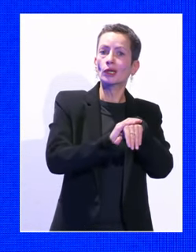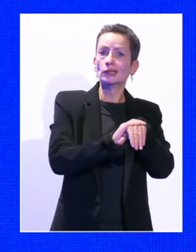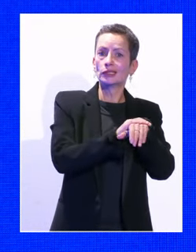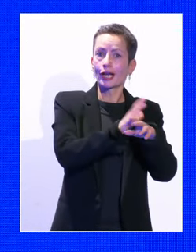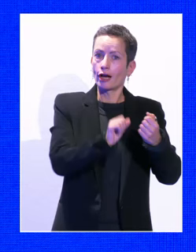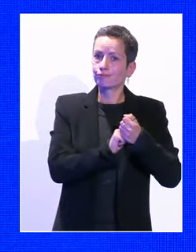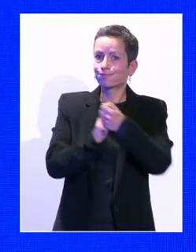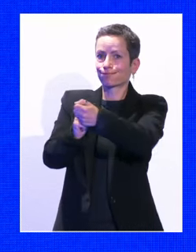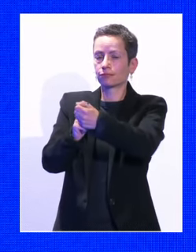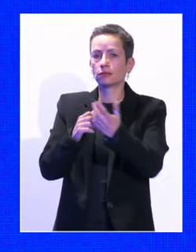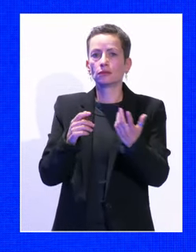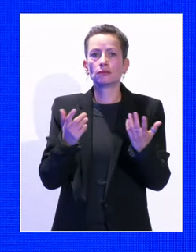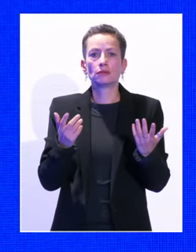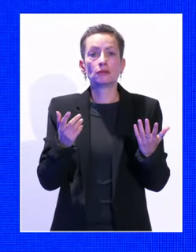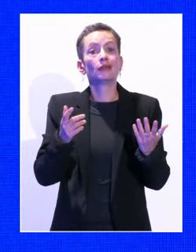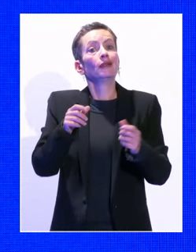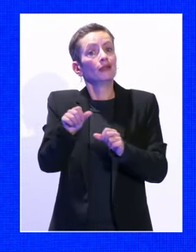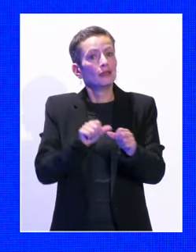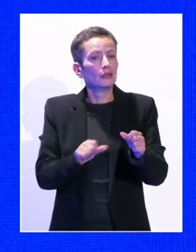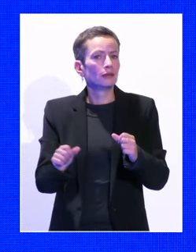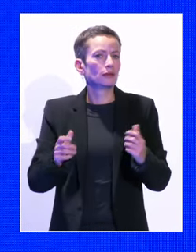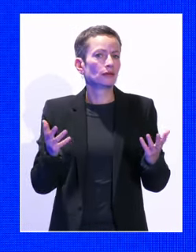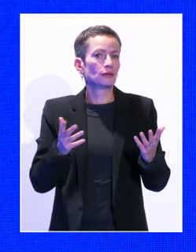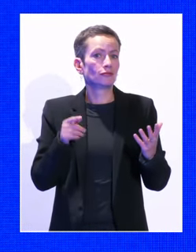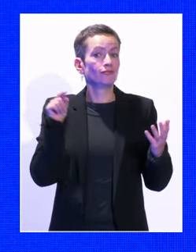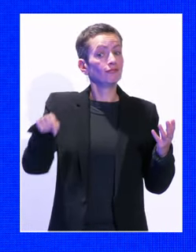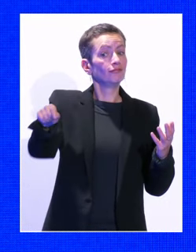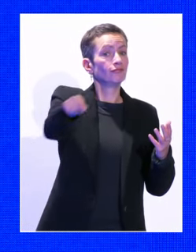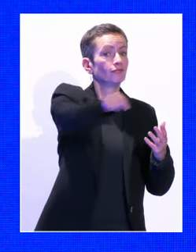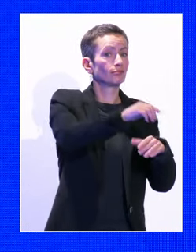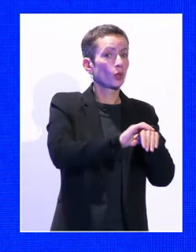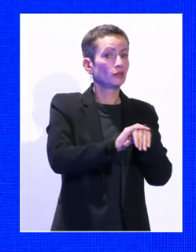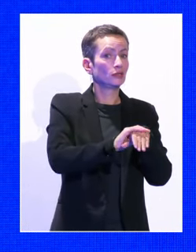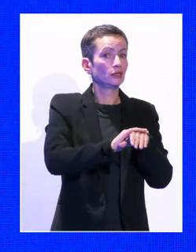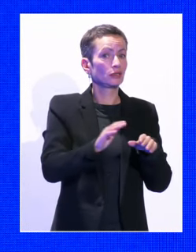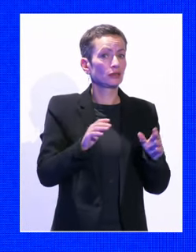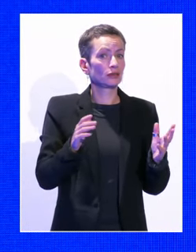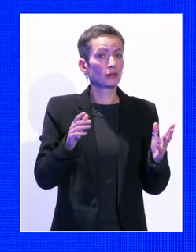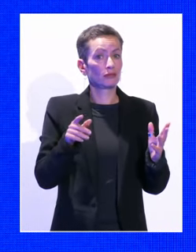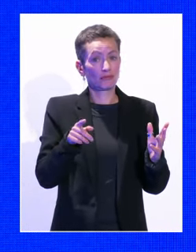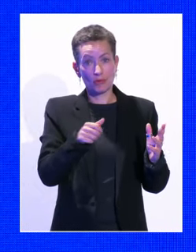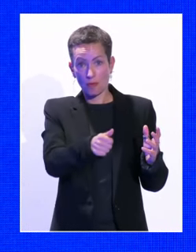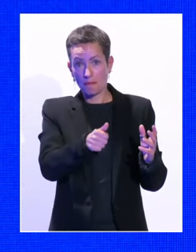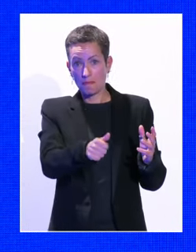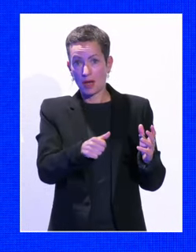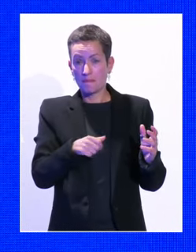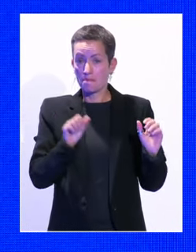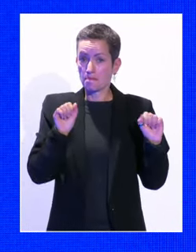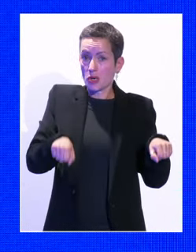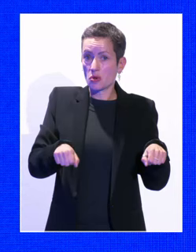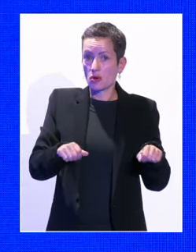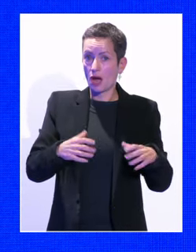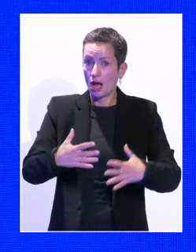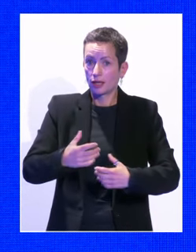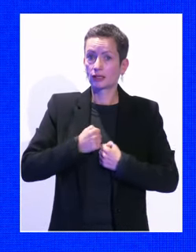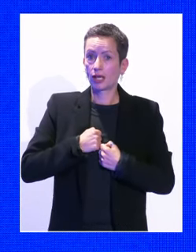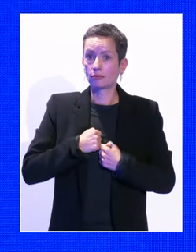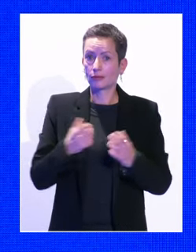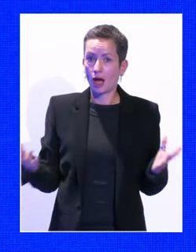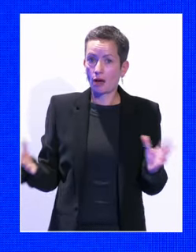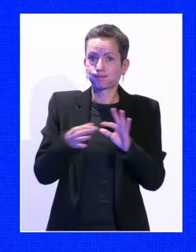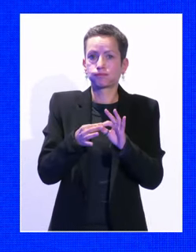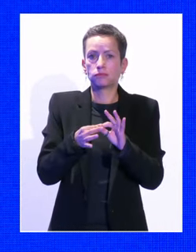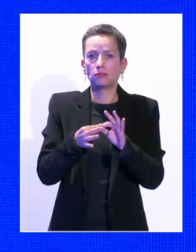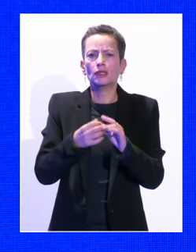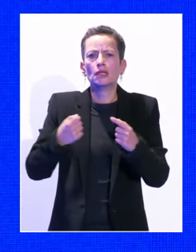volonté. Et encore faut-il que ces forces politiques soient capables de s'associer au lieu de se